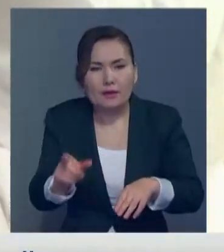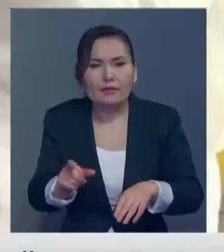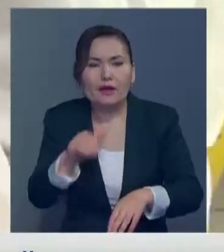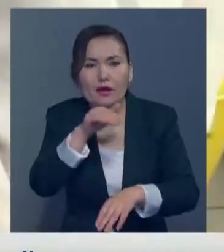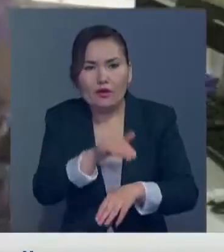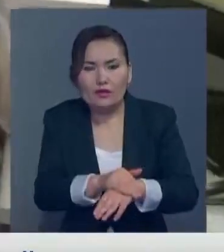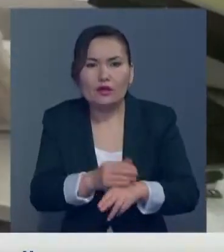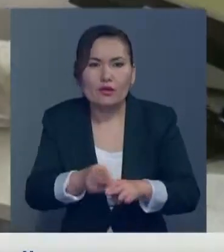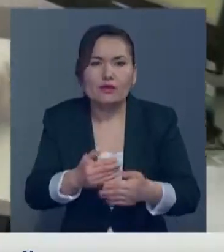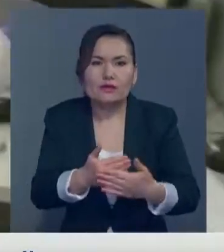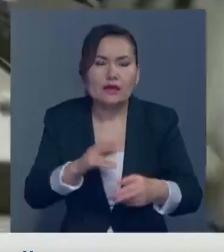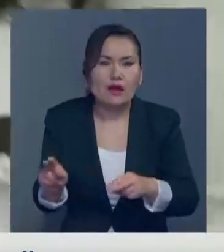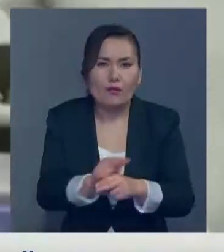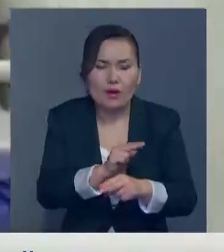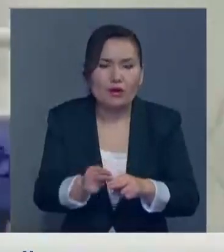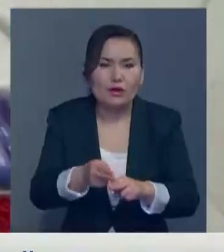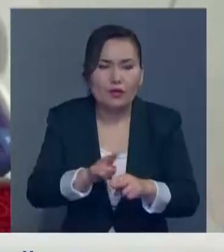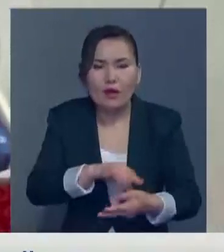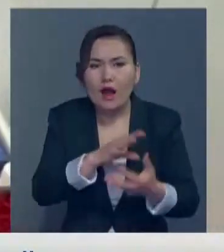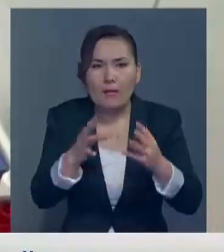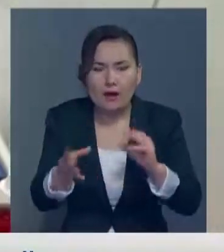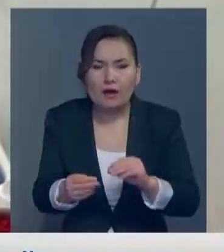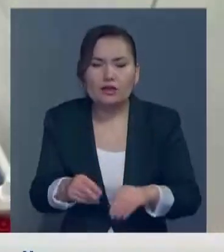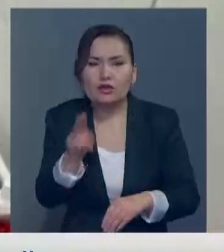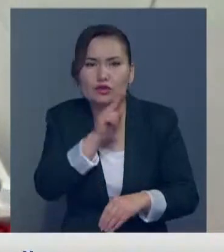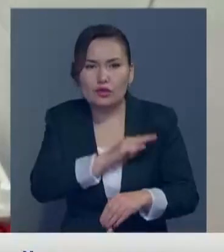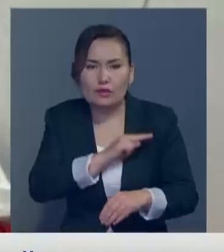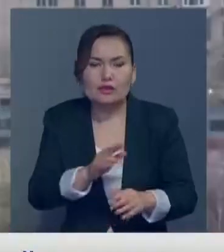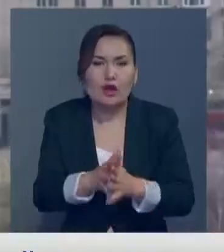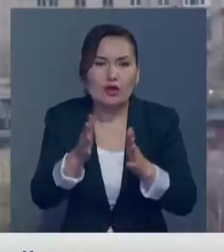шектеу шараларын сақтау, немесе жеңілдету туралы шешім қабылдауға